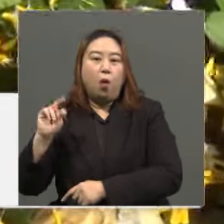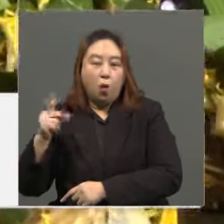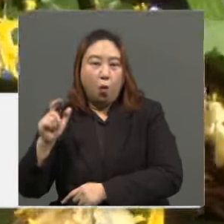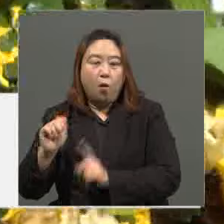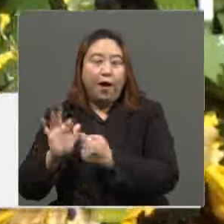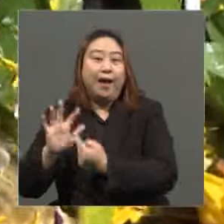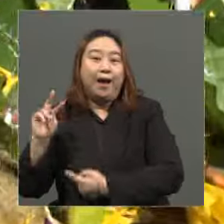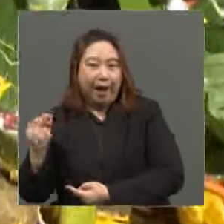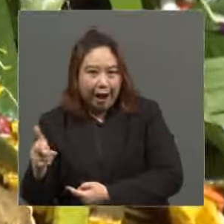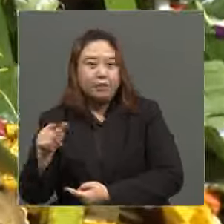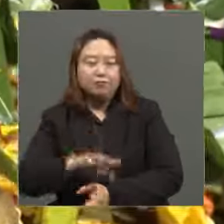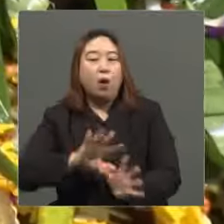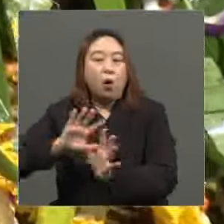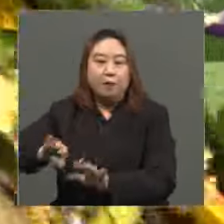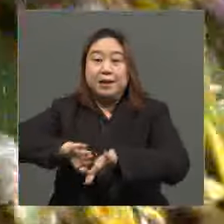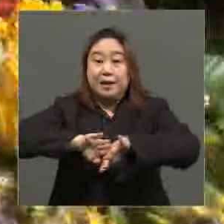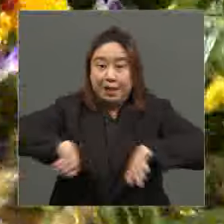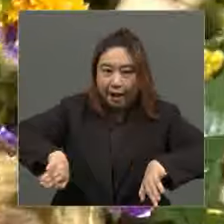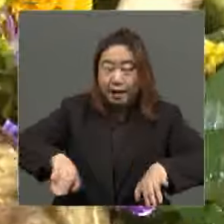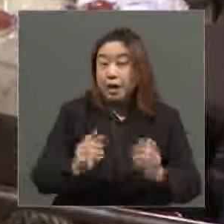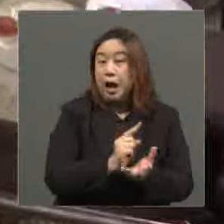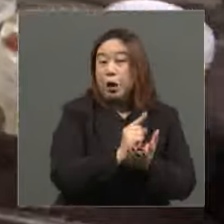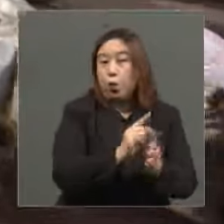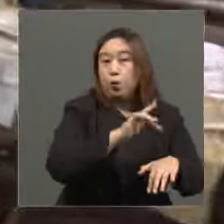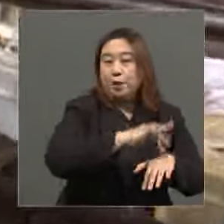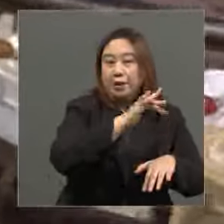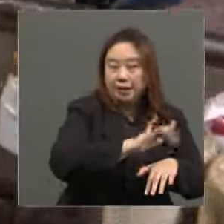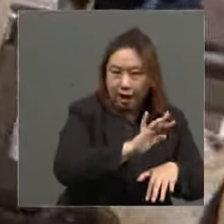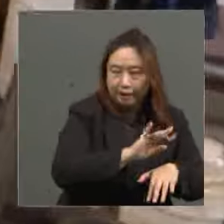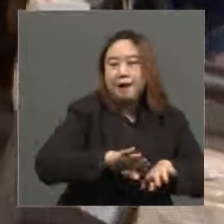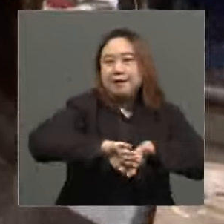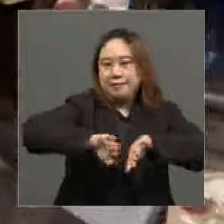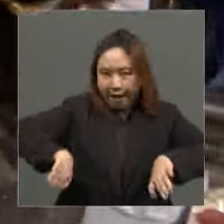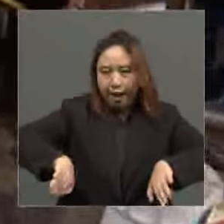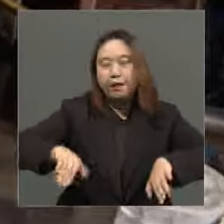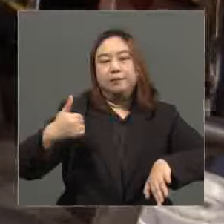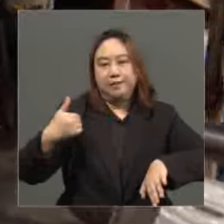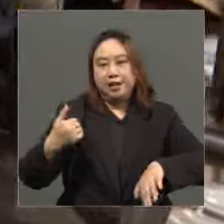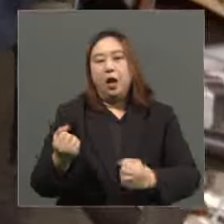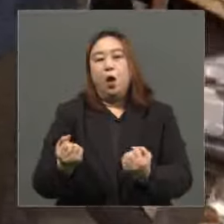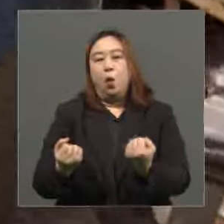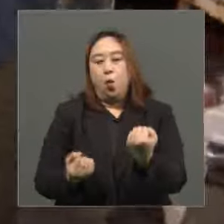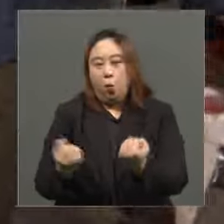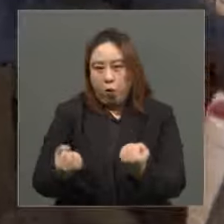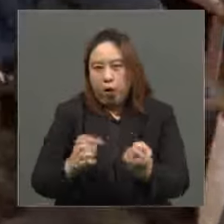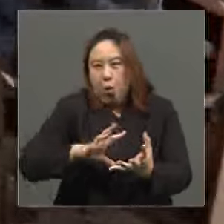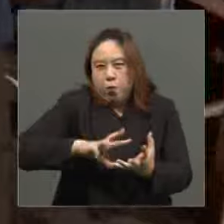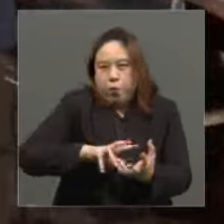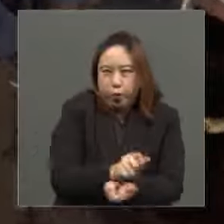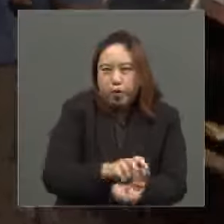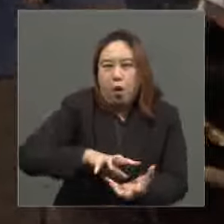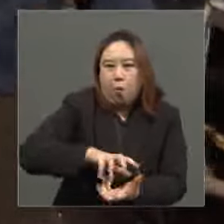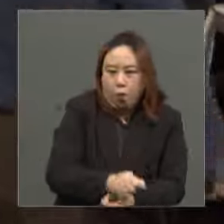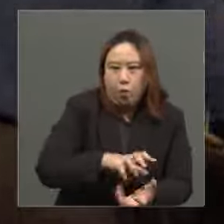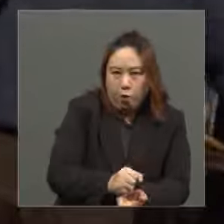ะซึ่งจะมีการแยกกระทงที่ทำจากวัสดุธรรมชาติโดยจะใช้รถนะคะบดย่อยก่อนจะนำส่งโรงงาน